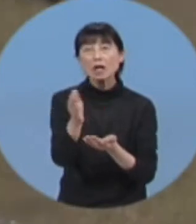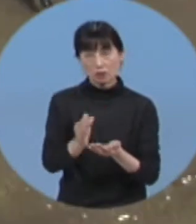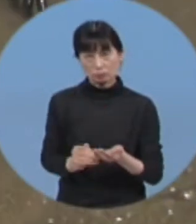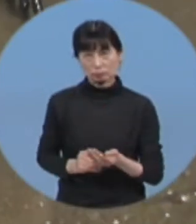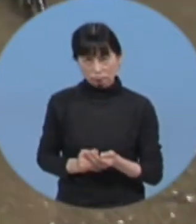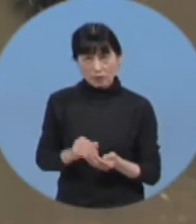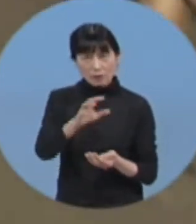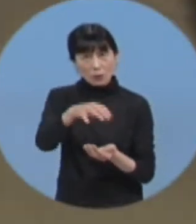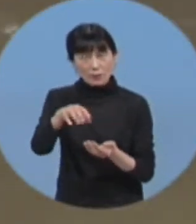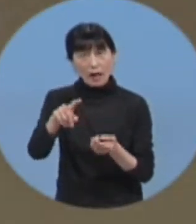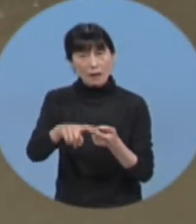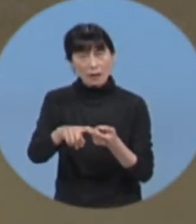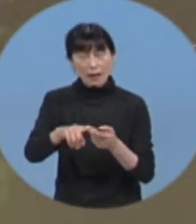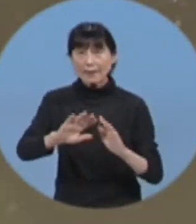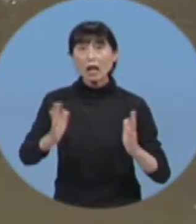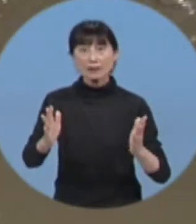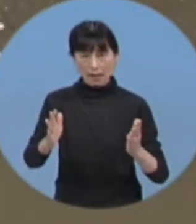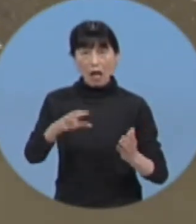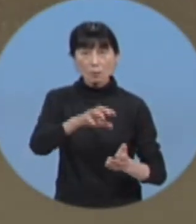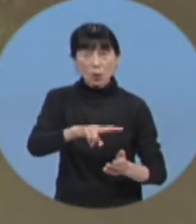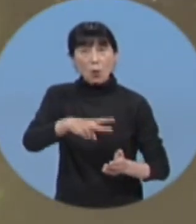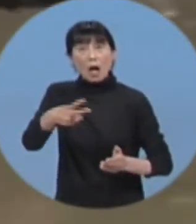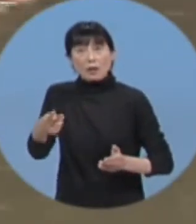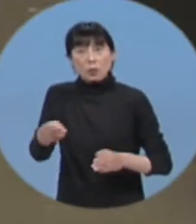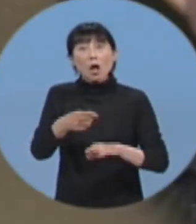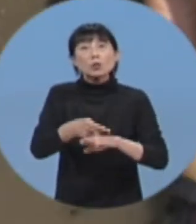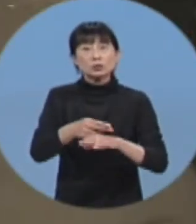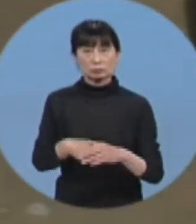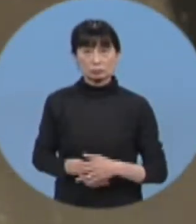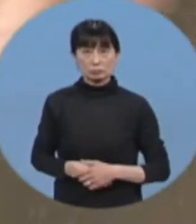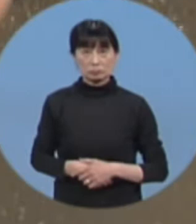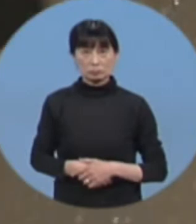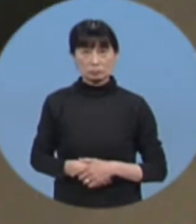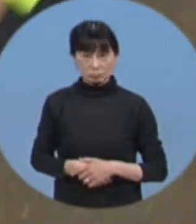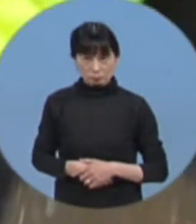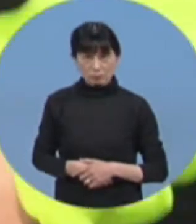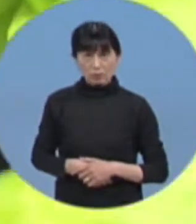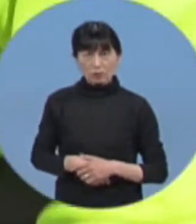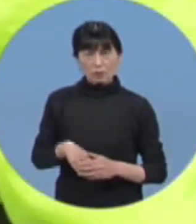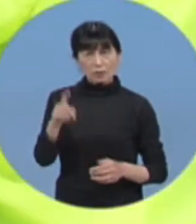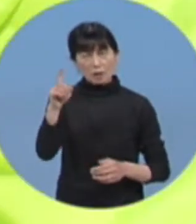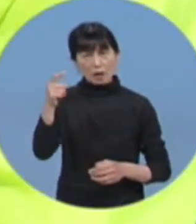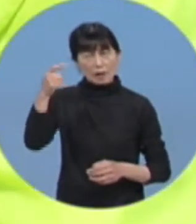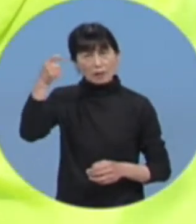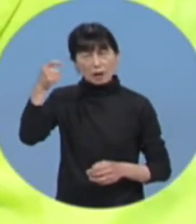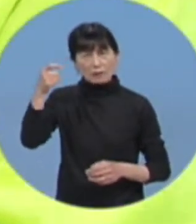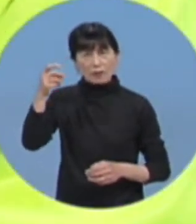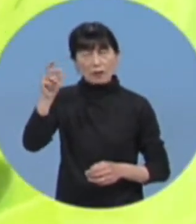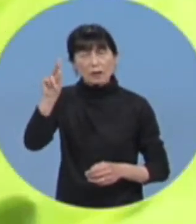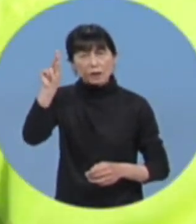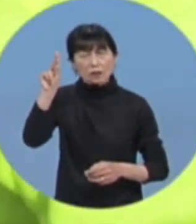クっと掘って当たりがなかったら場所を変えるのがコツなんだそうです。 なんか引っかかってるね、カキンとこ